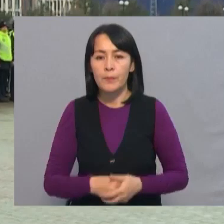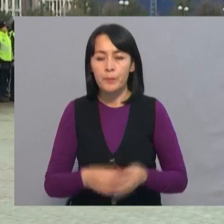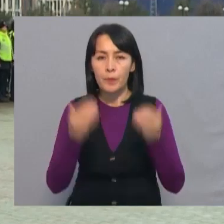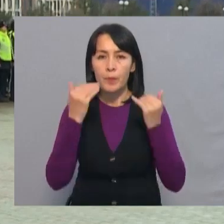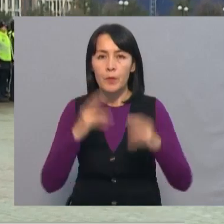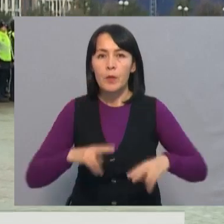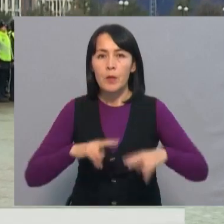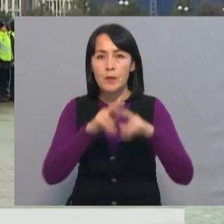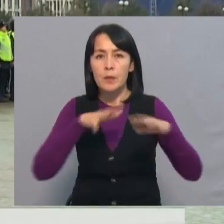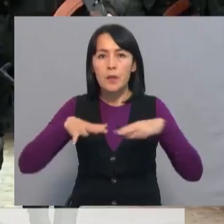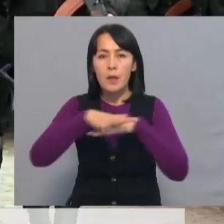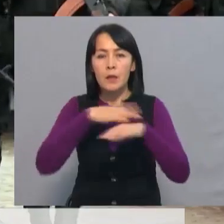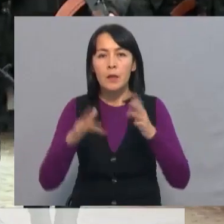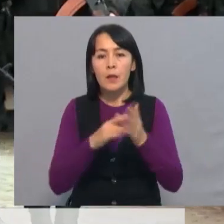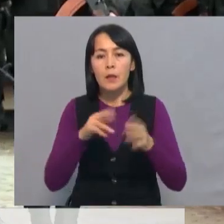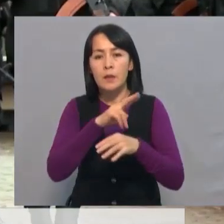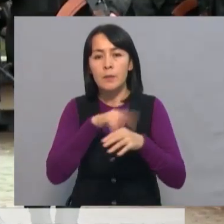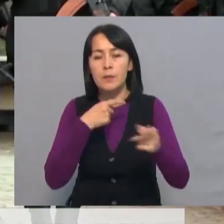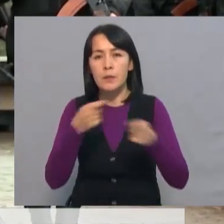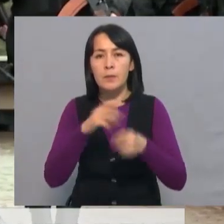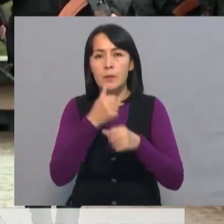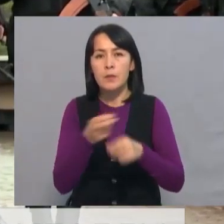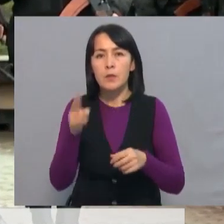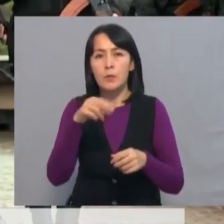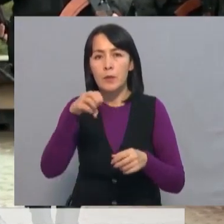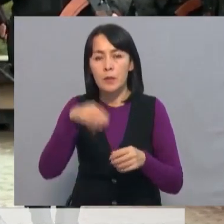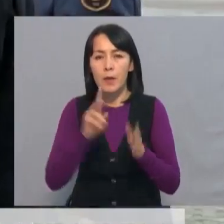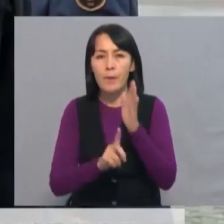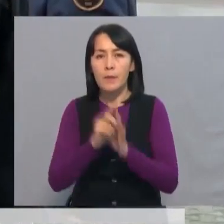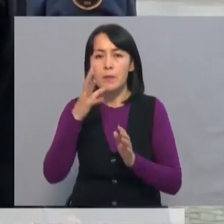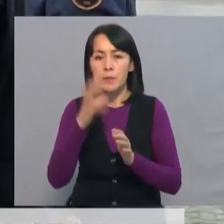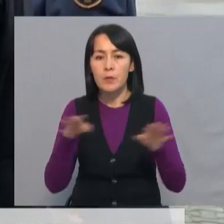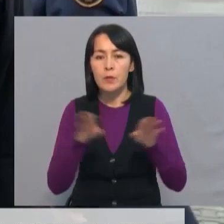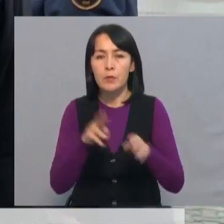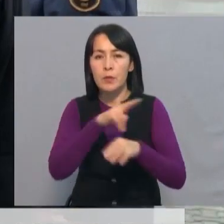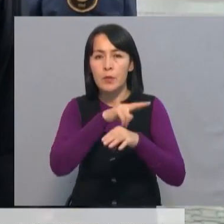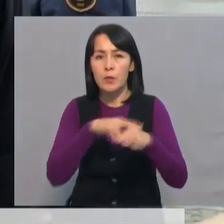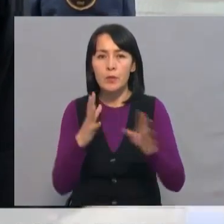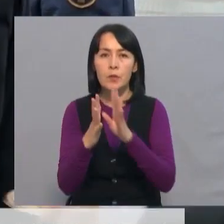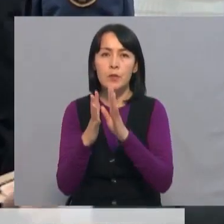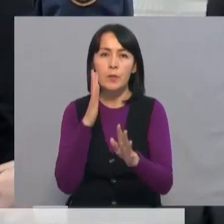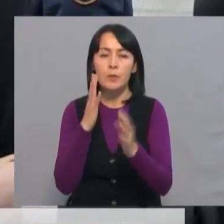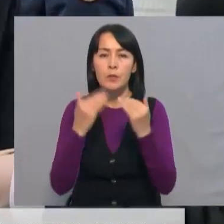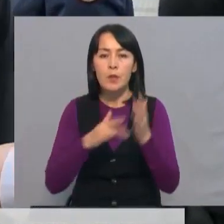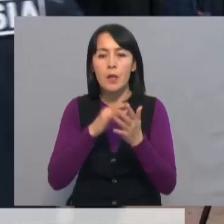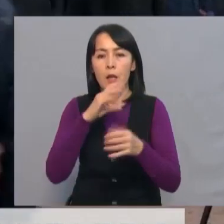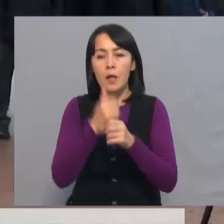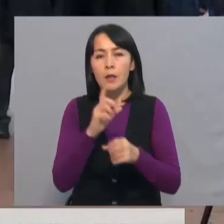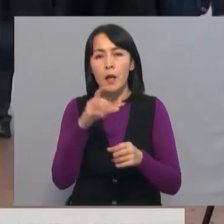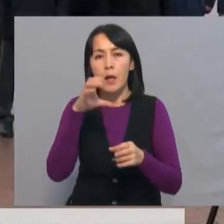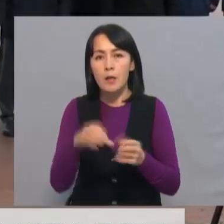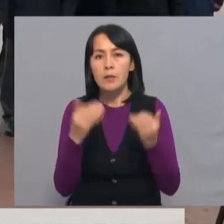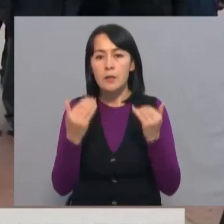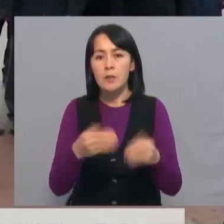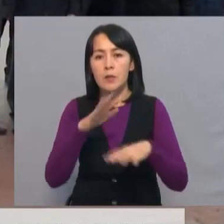Бүгін Астана алаңында қалалық полиция департаментінің бастығы Думан Таев бастаған 500-ге жуық тәртіп сақшысы сап түзеп, қала әкімі Ғабит